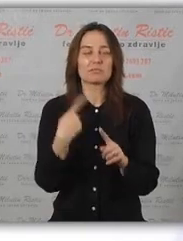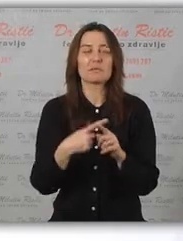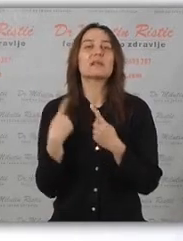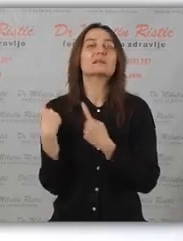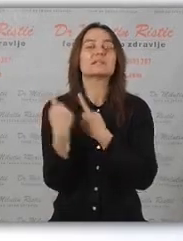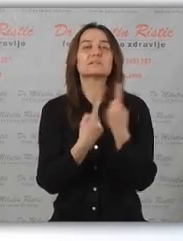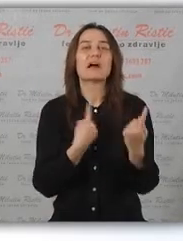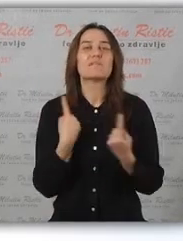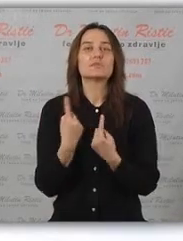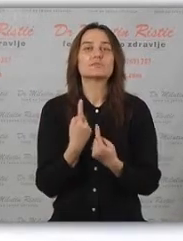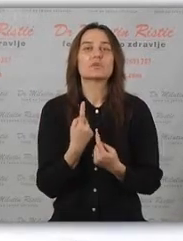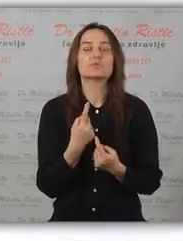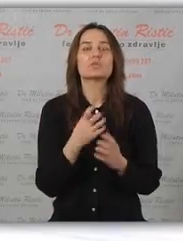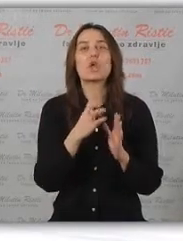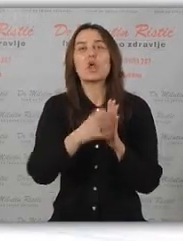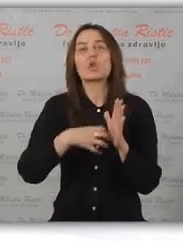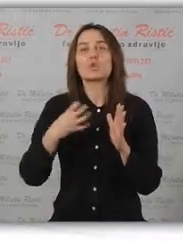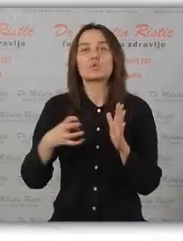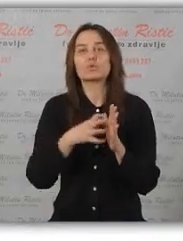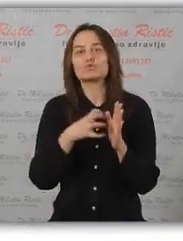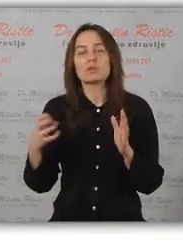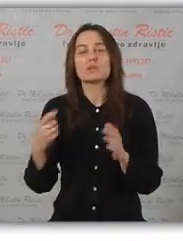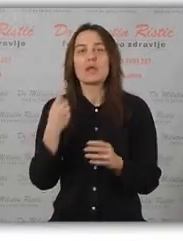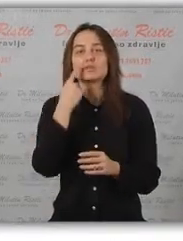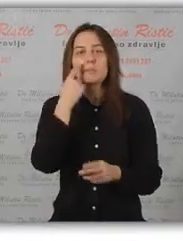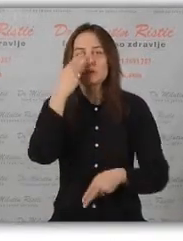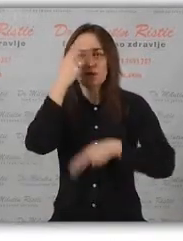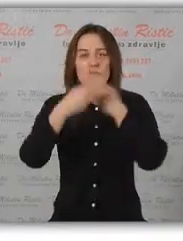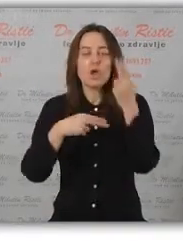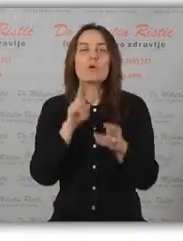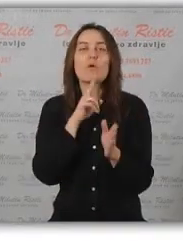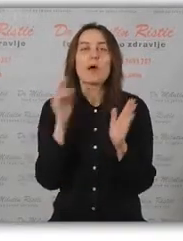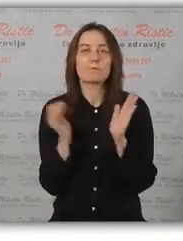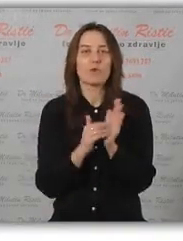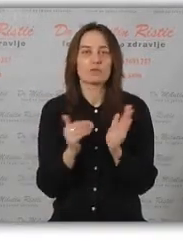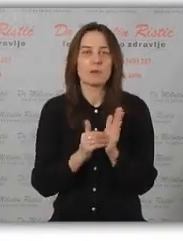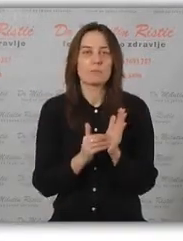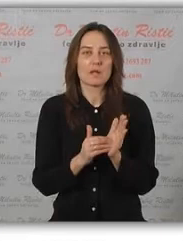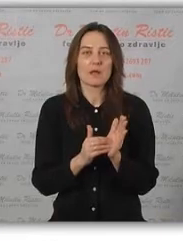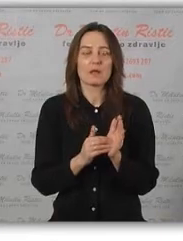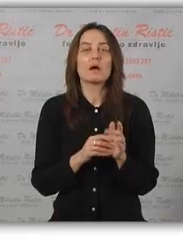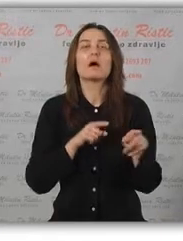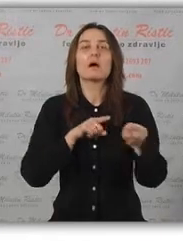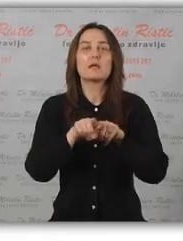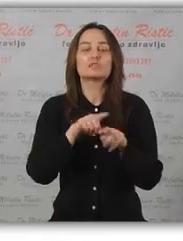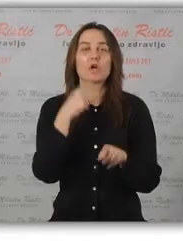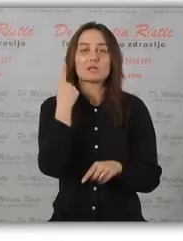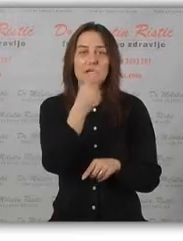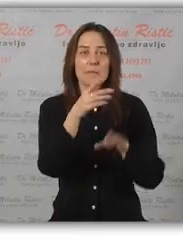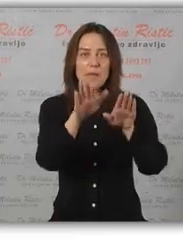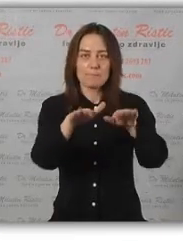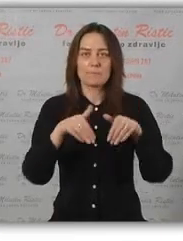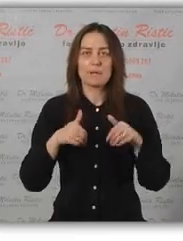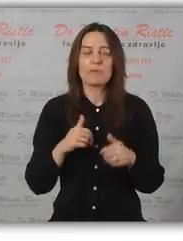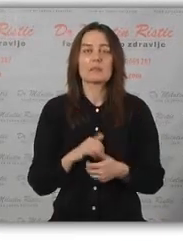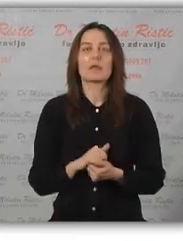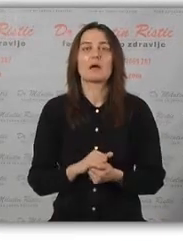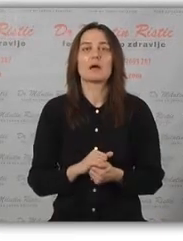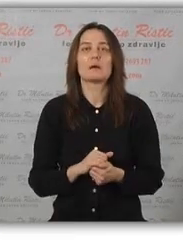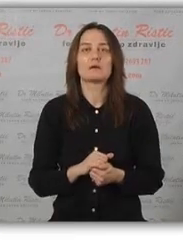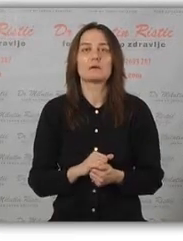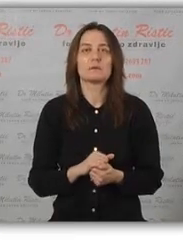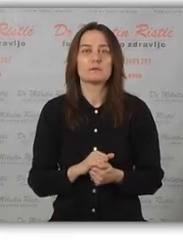5 sati u zavisnosti od dužine trajanja stomatološke intervencije koja nam je potrebna. Takođe, sama